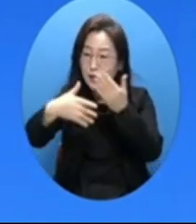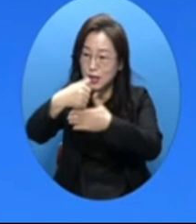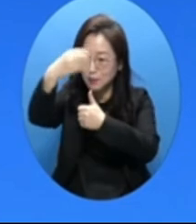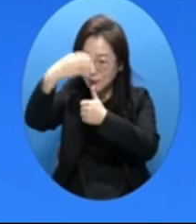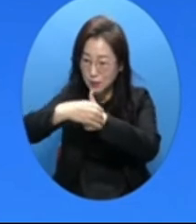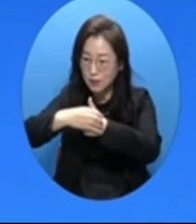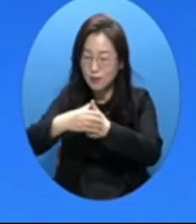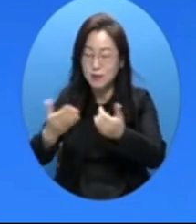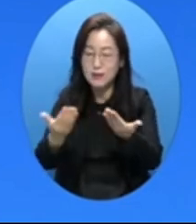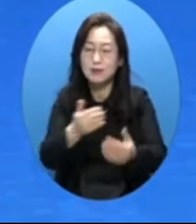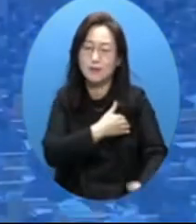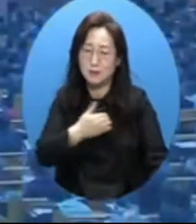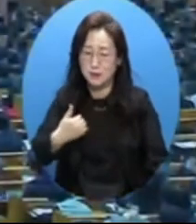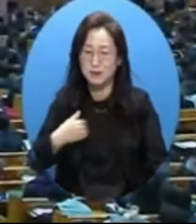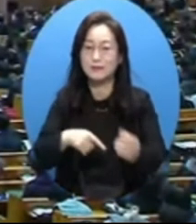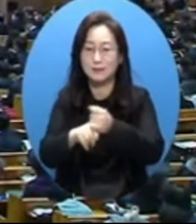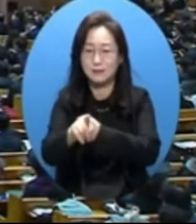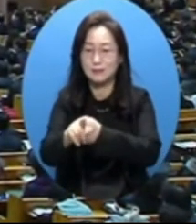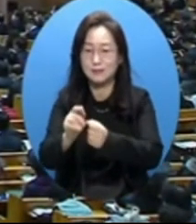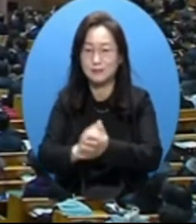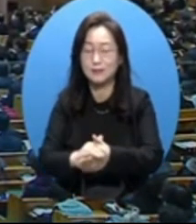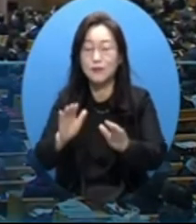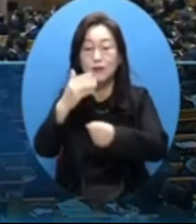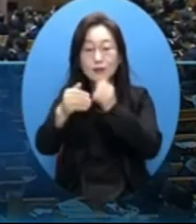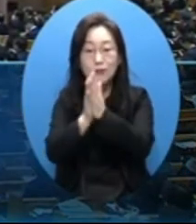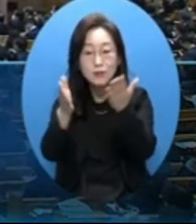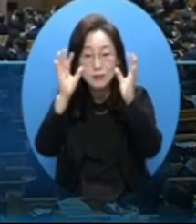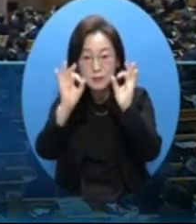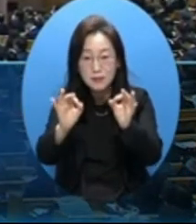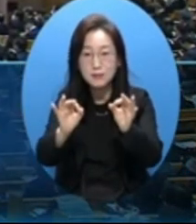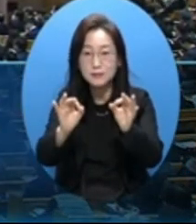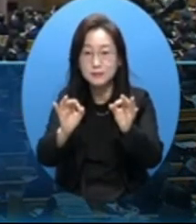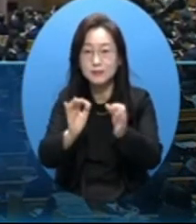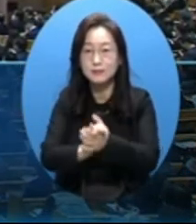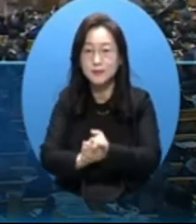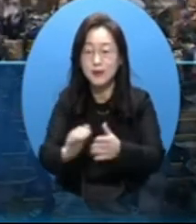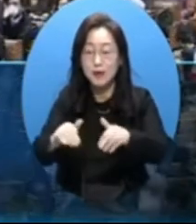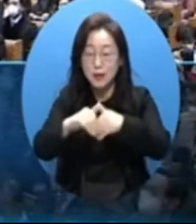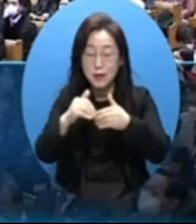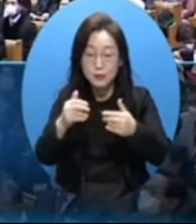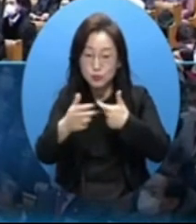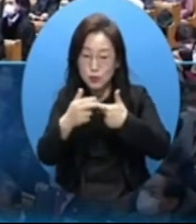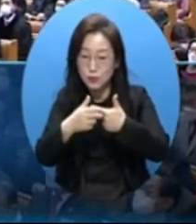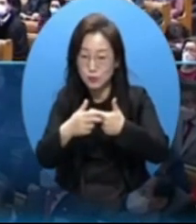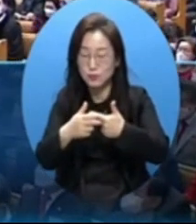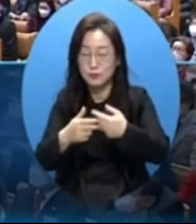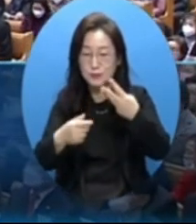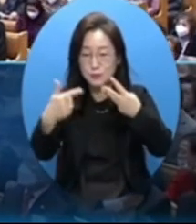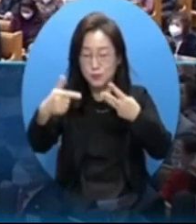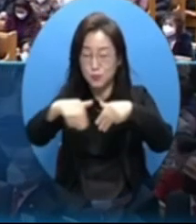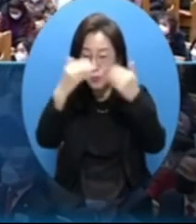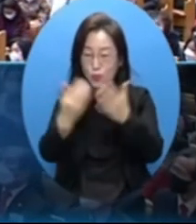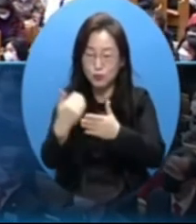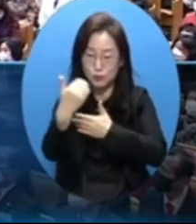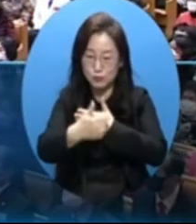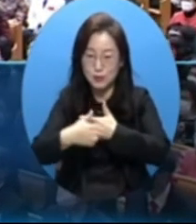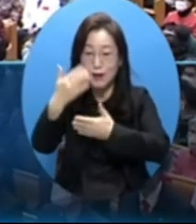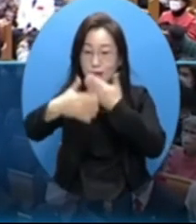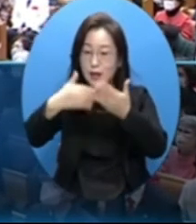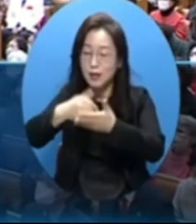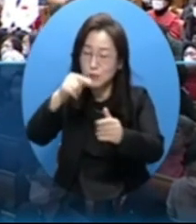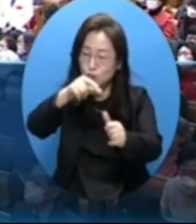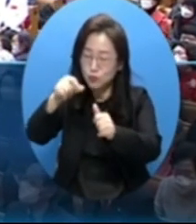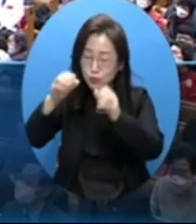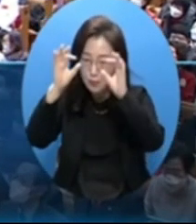잘 감당해야 될 것을 말씀합니다 오늘 성경은 이와 같이 말씀합니다 누가 보면 3장 6절에 모든 육체가 하나님의 구원하심을